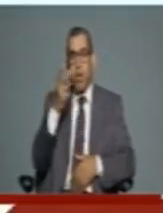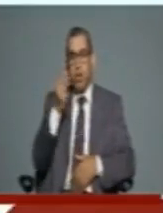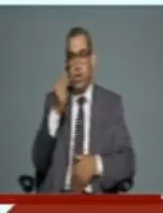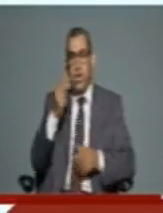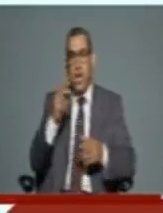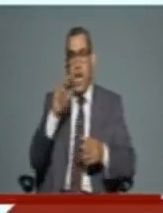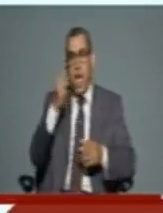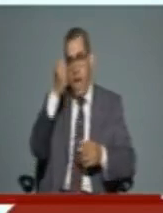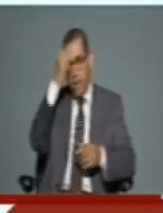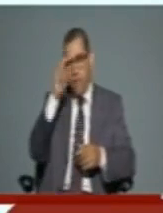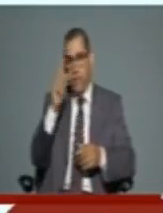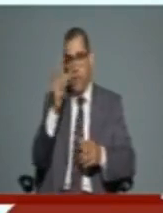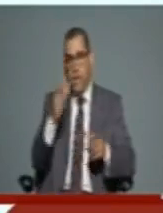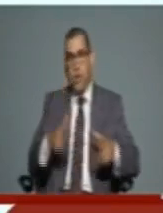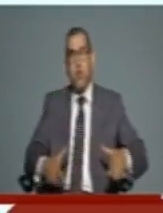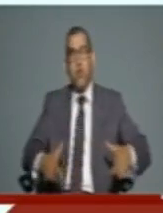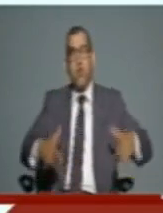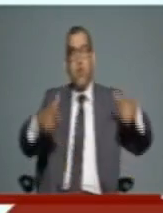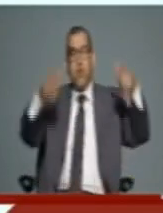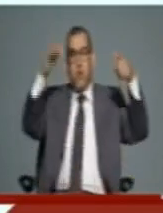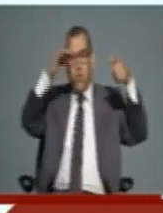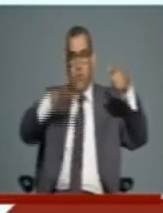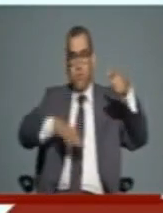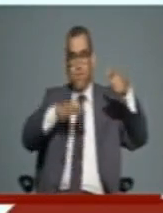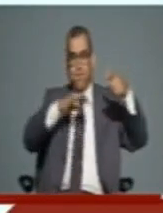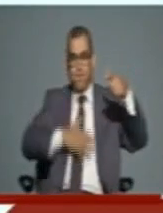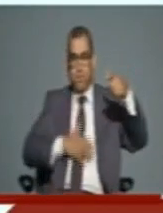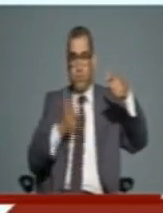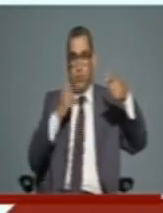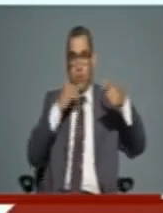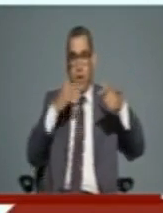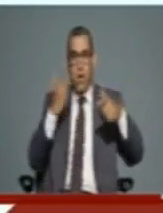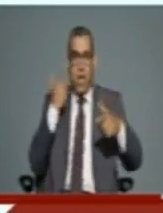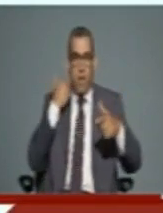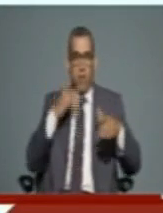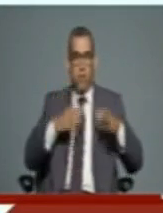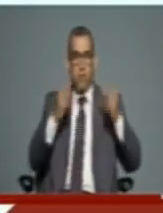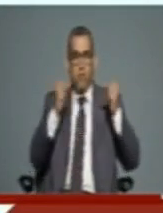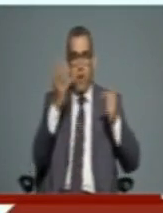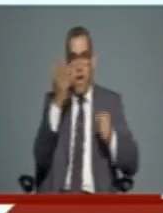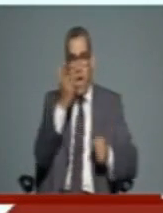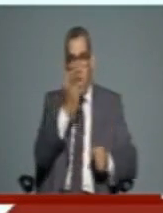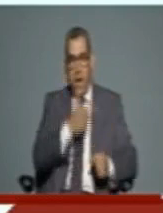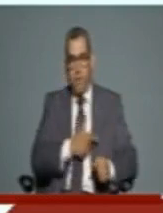60 و90 و120 ألف طن بالنسبة للصوامع، وبالتالي بقى عندنا حوالي